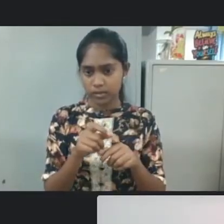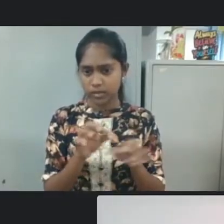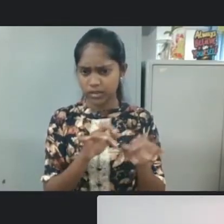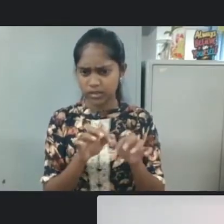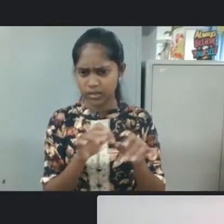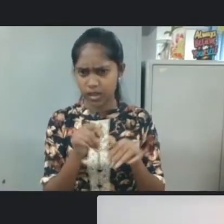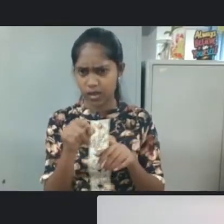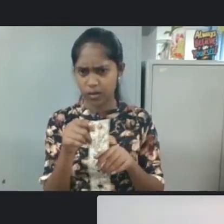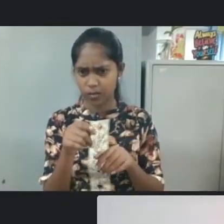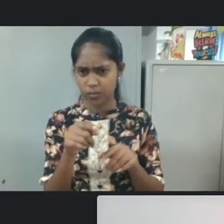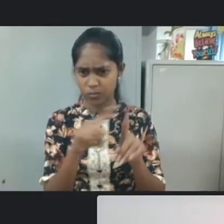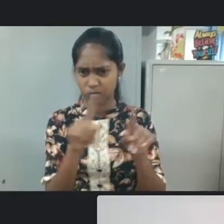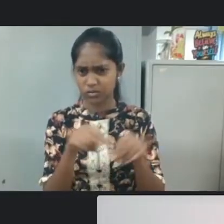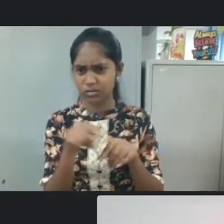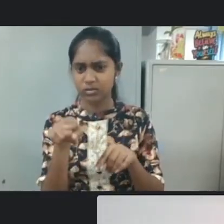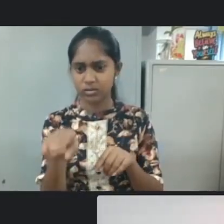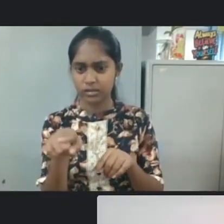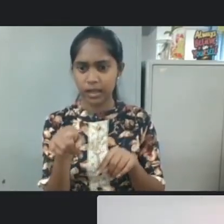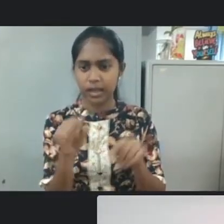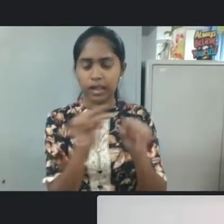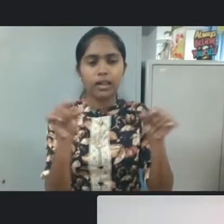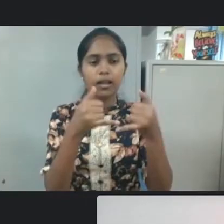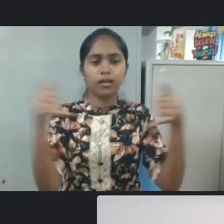ക്ലിക്ക് ചെയ്ത് ഒരു ചോദ്യാവലി പൂരിപ്പിക്കേണ്ടതാണ്.